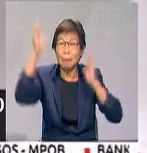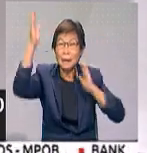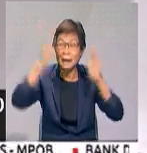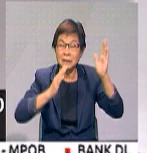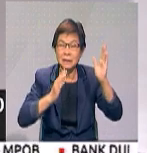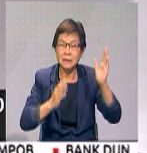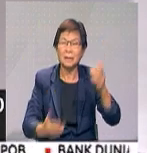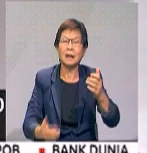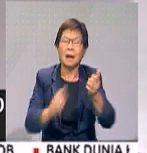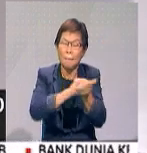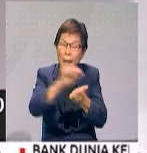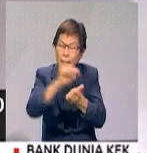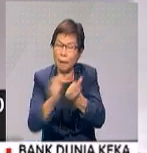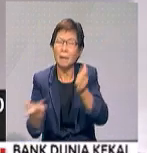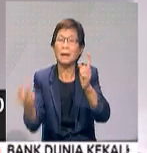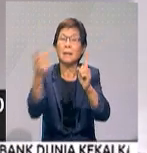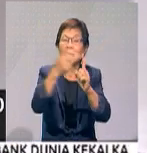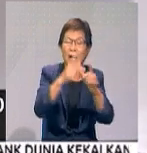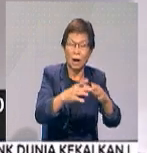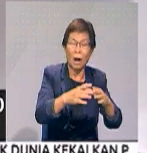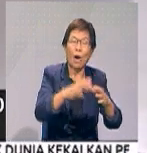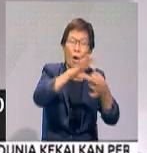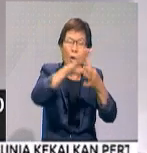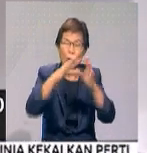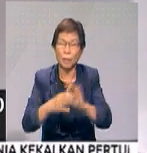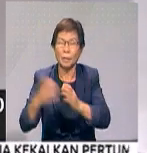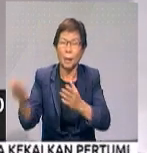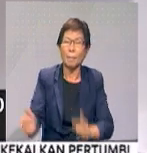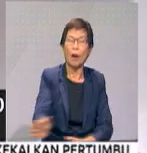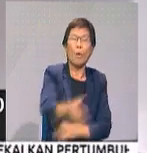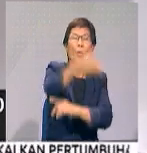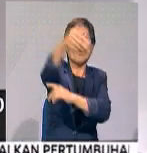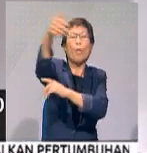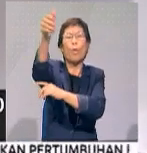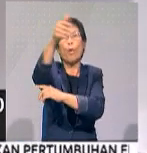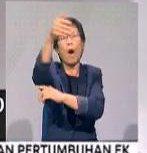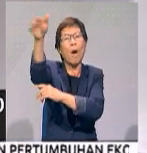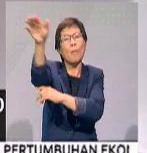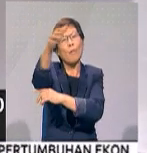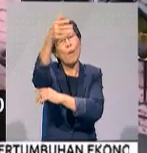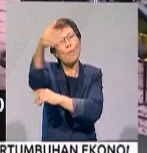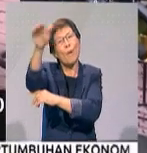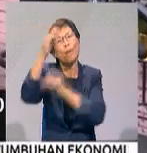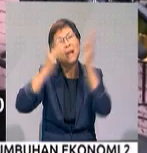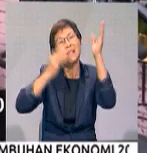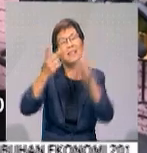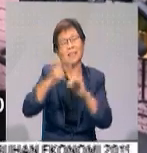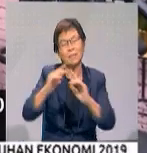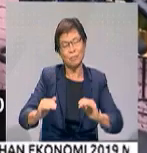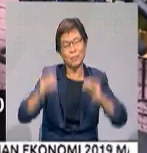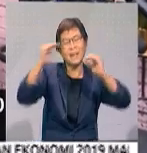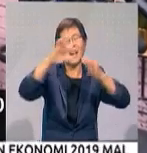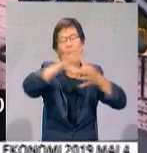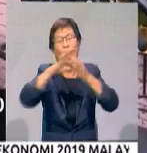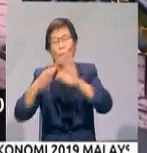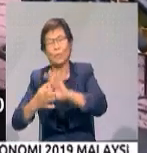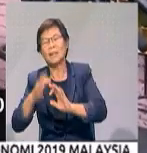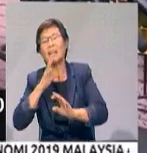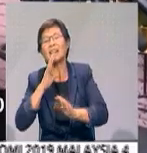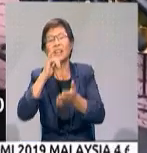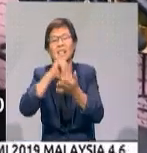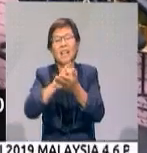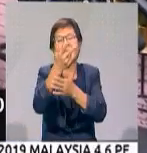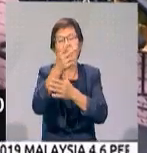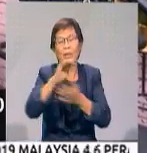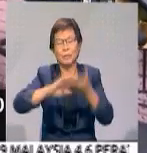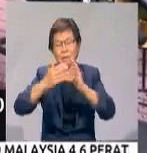dan membawa jalur gemilang ke peringkat sukan yang tertinggi ini. Steven menyatakannya di Angkasa Puri